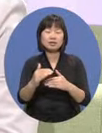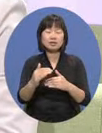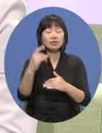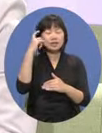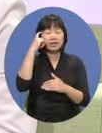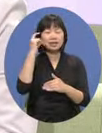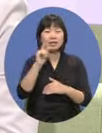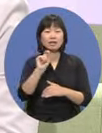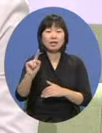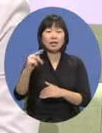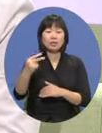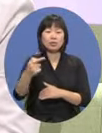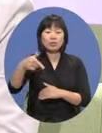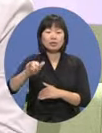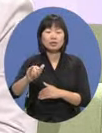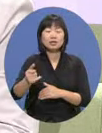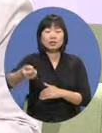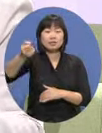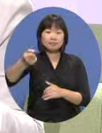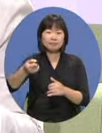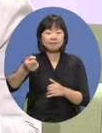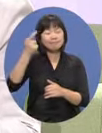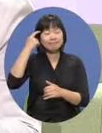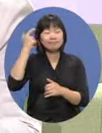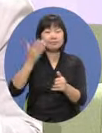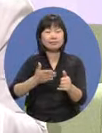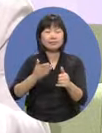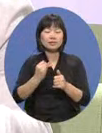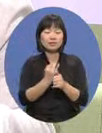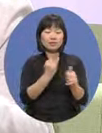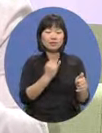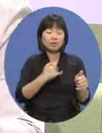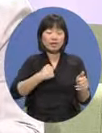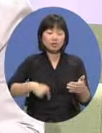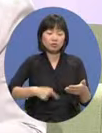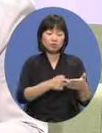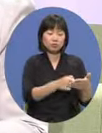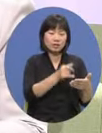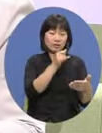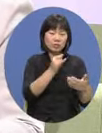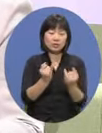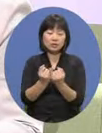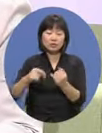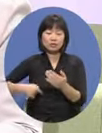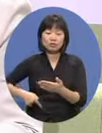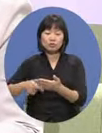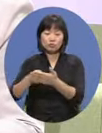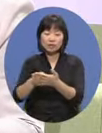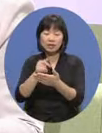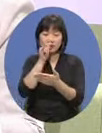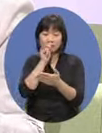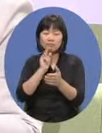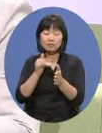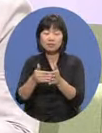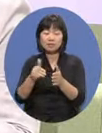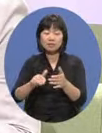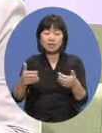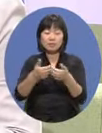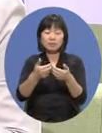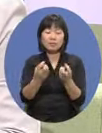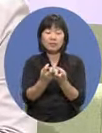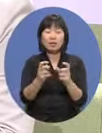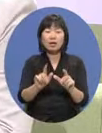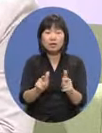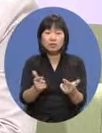것 같고요. 그리고 부부가 각자 그러니까 남편들도 자기 주장이 좀 있고 여자도 자기 주장이 있는데 이게 꼭 부딪히는